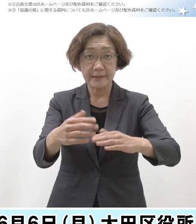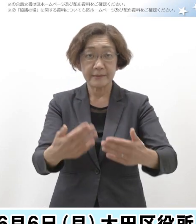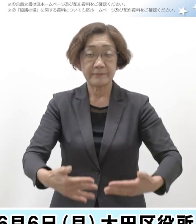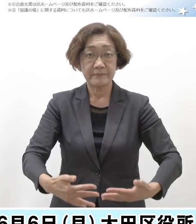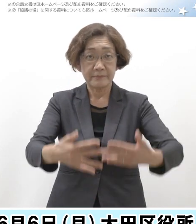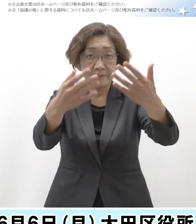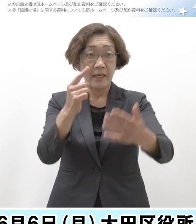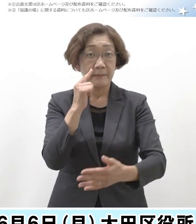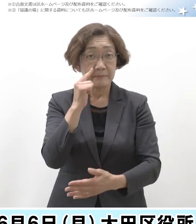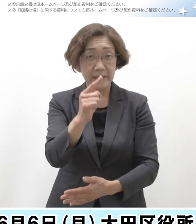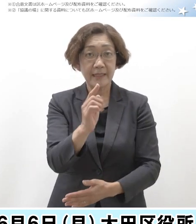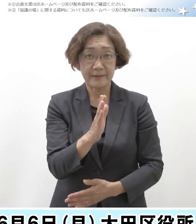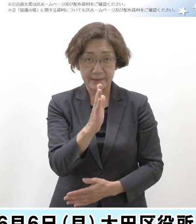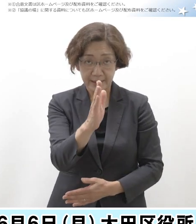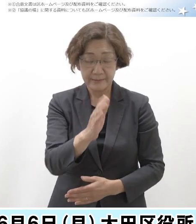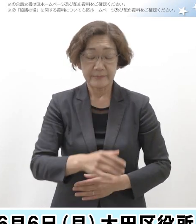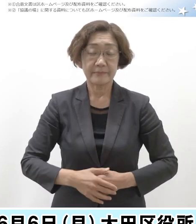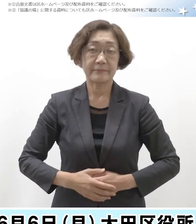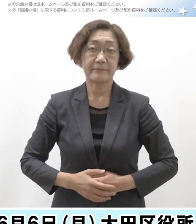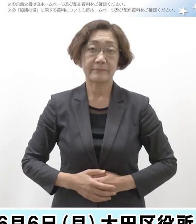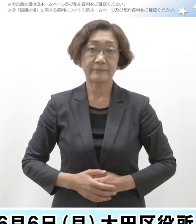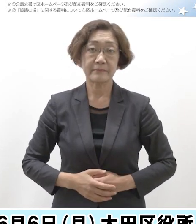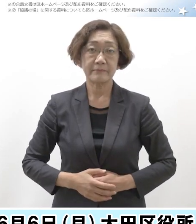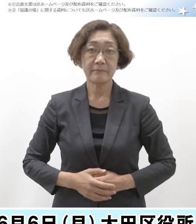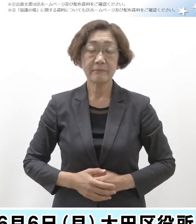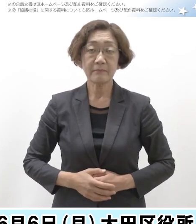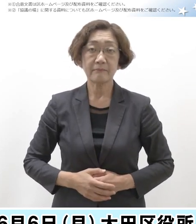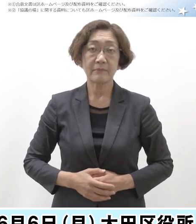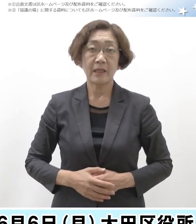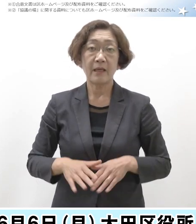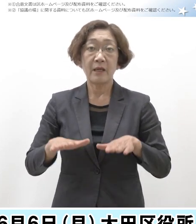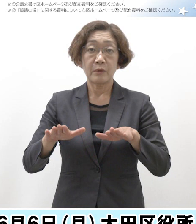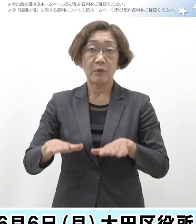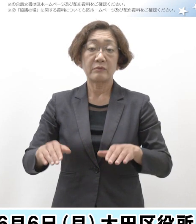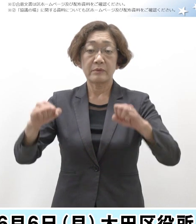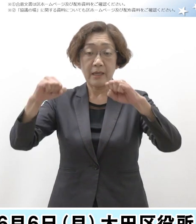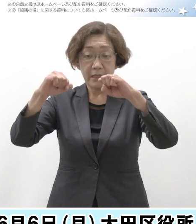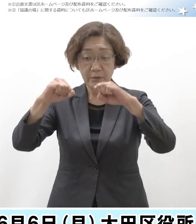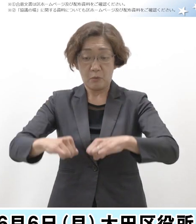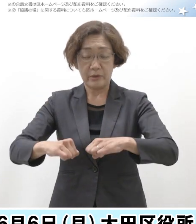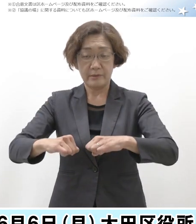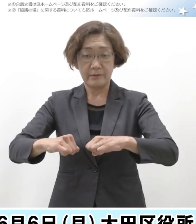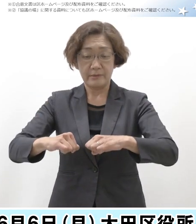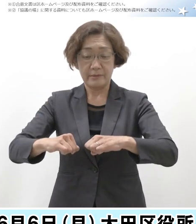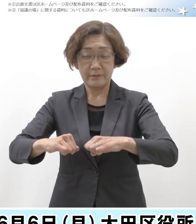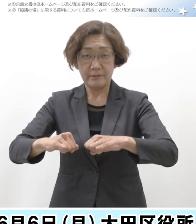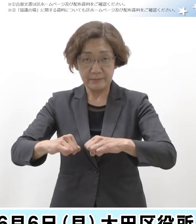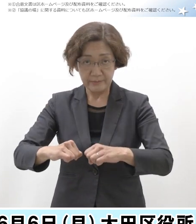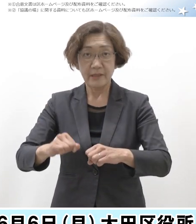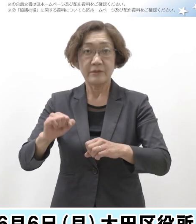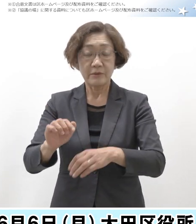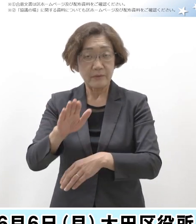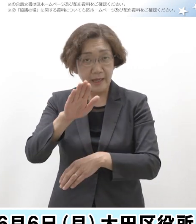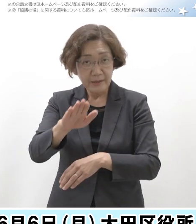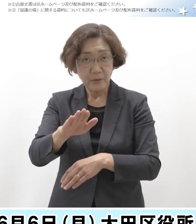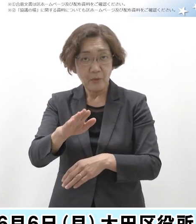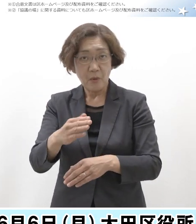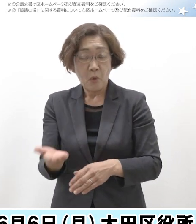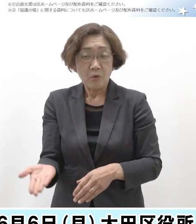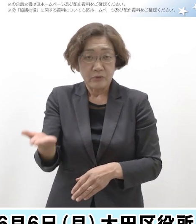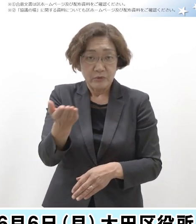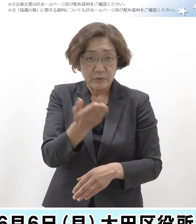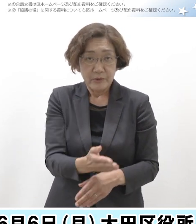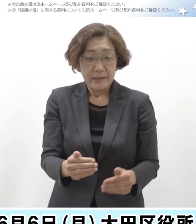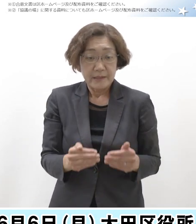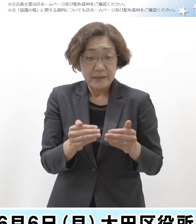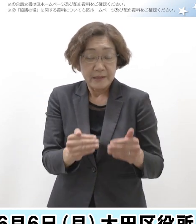ださるようにお願いします。今回の合意を受けて次への一歩を進めるべく、今後は関